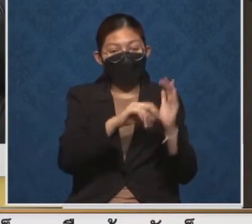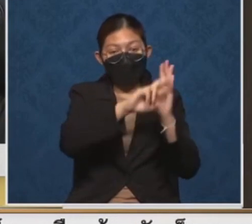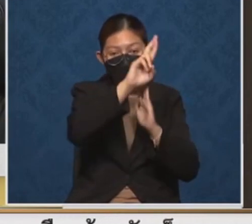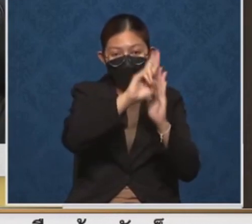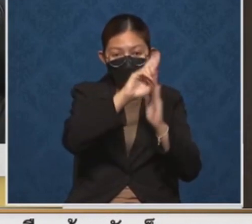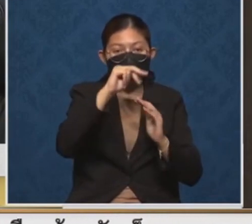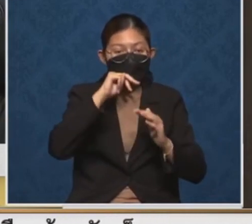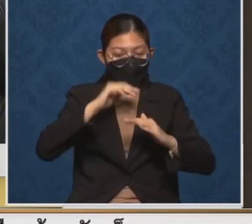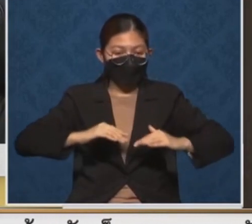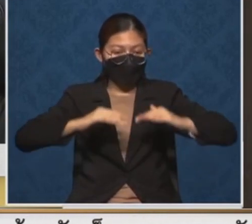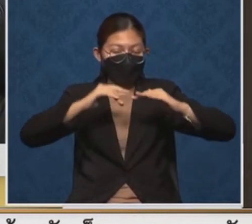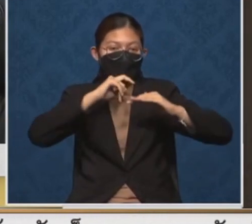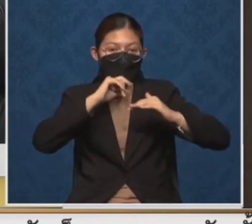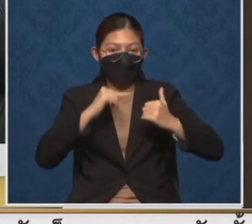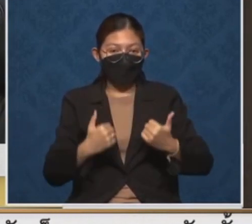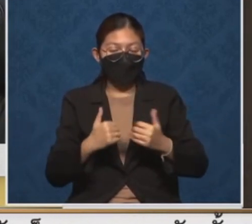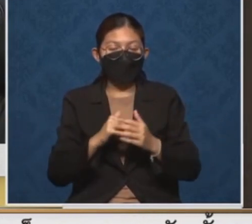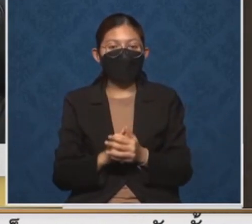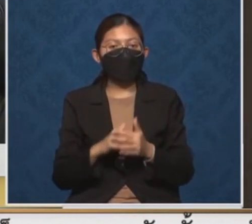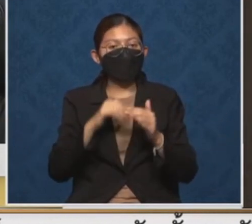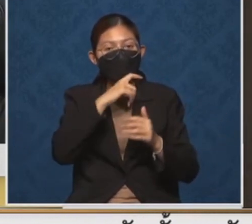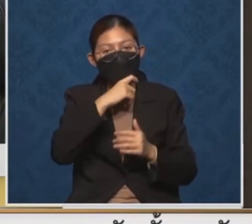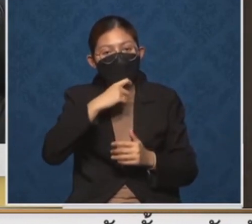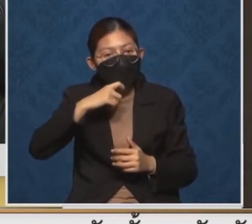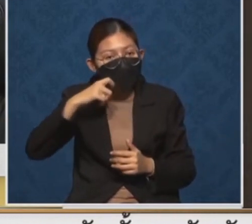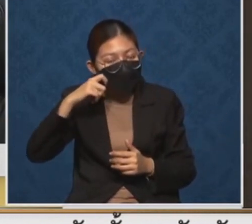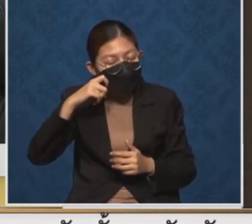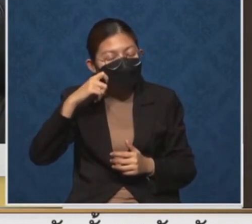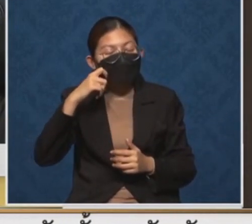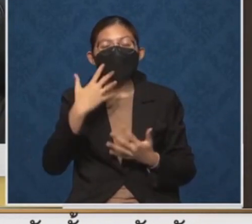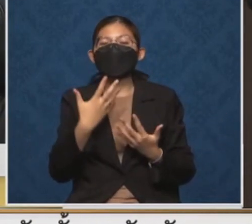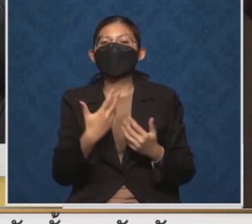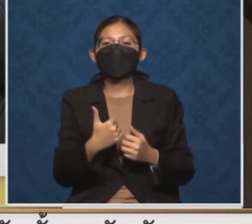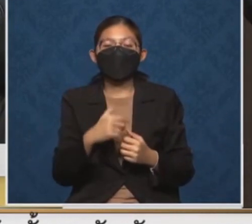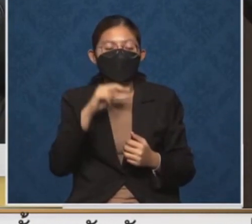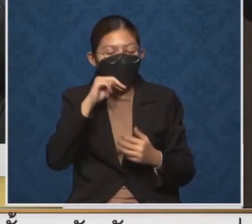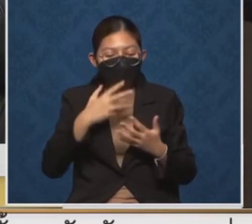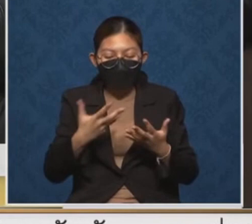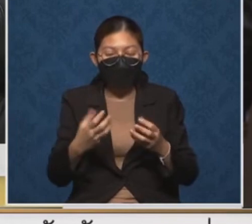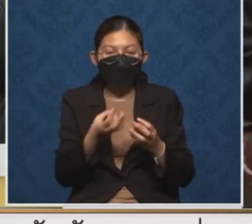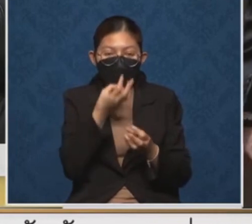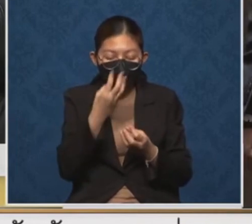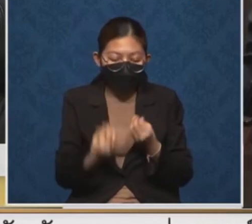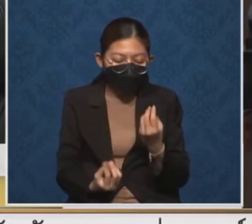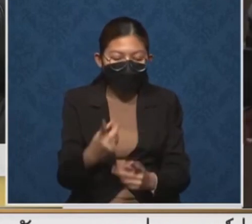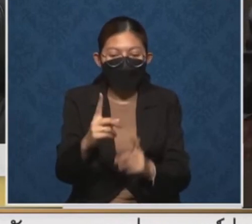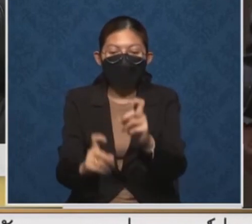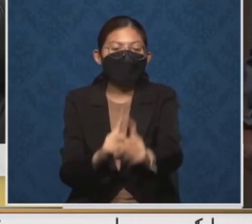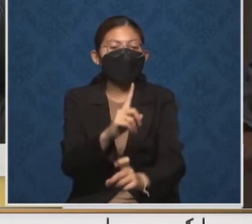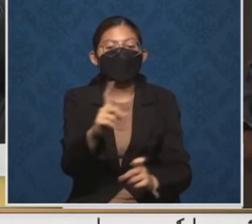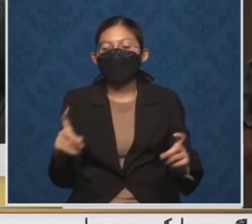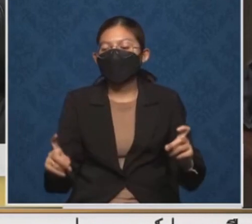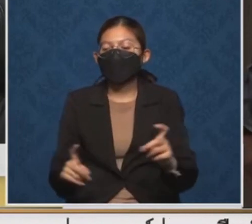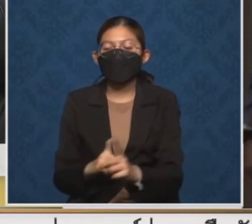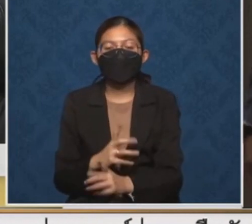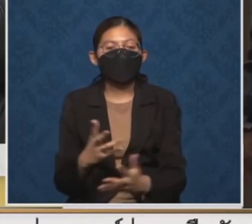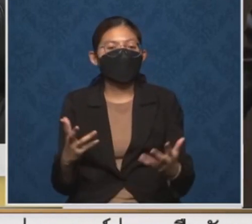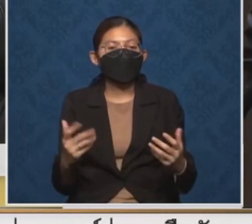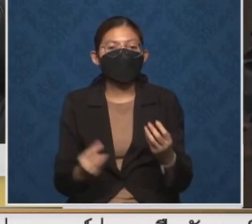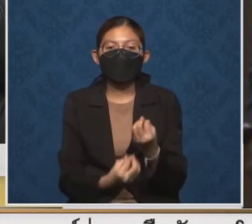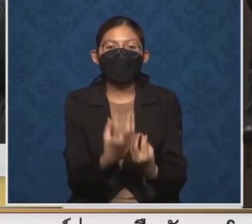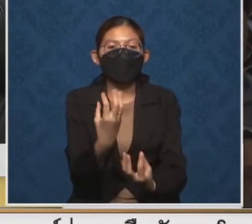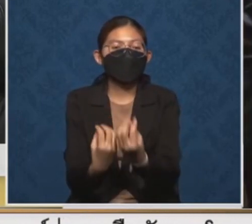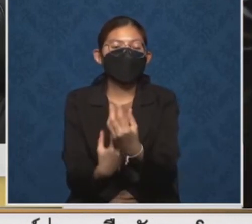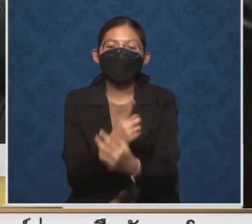อยู่ตั้งเวลาแล้งนะครับก็ยังแล้งขาดน้ำข้าวตายนะครับแต่ถึงแม้ว่า